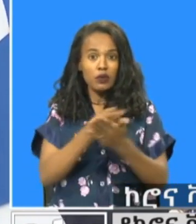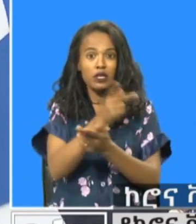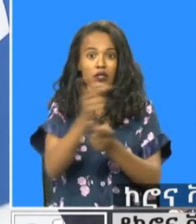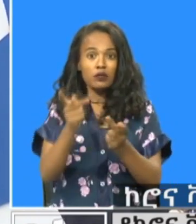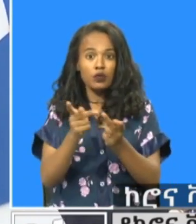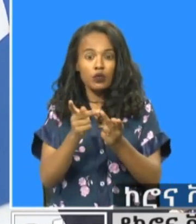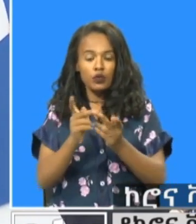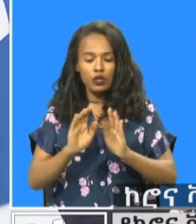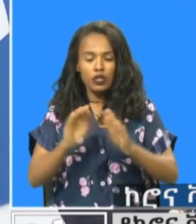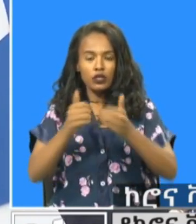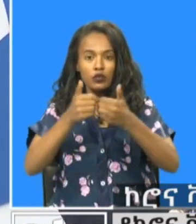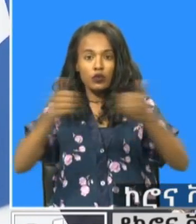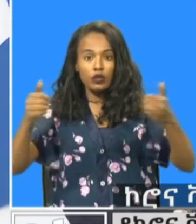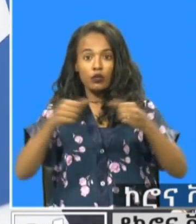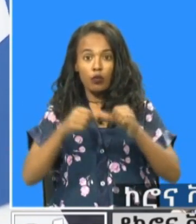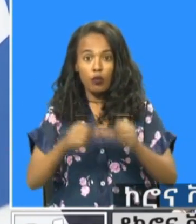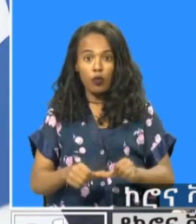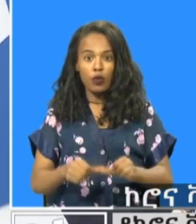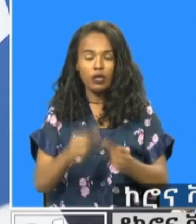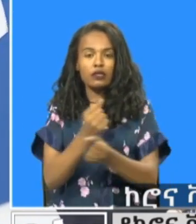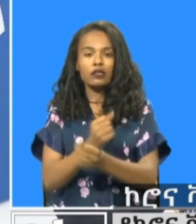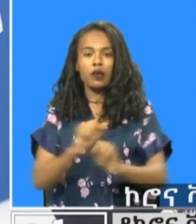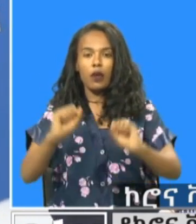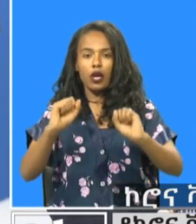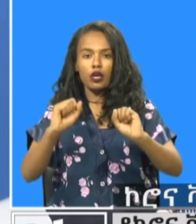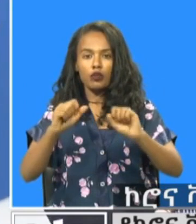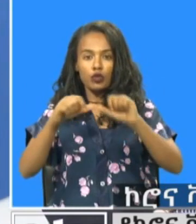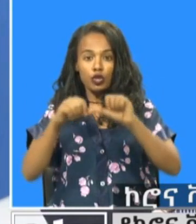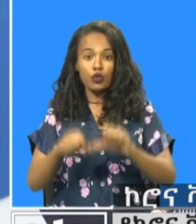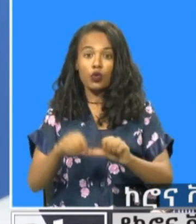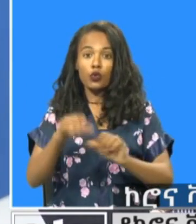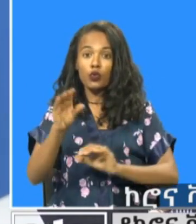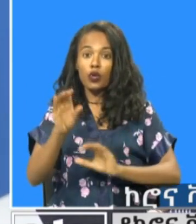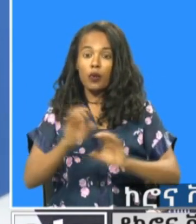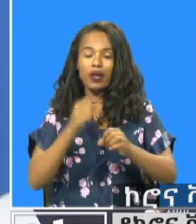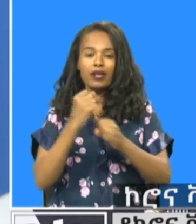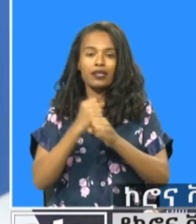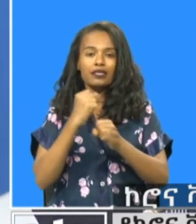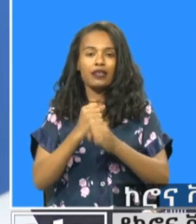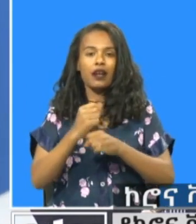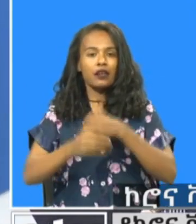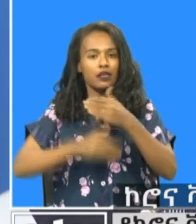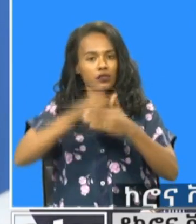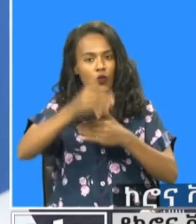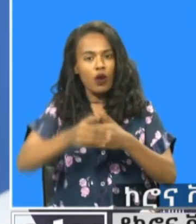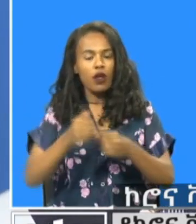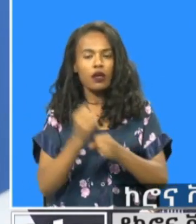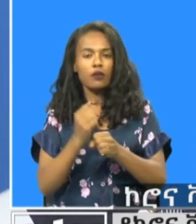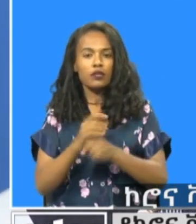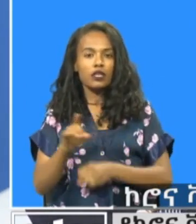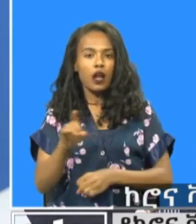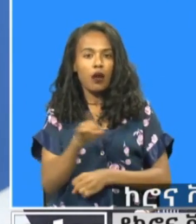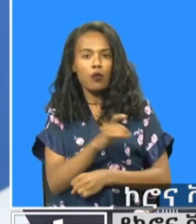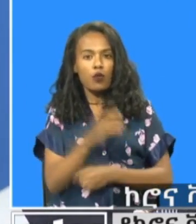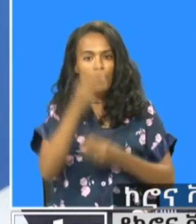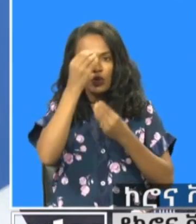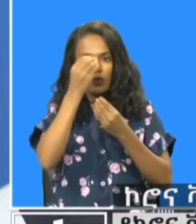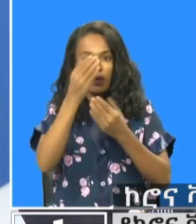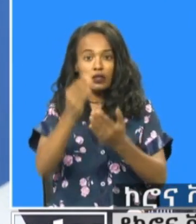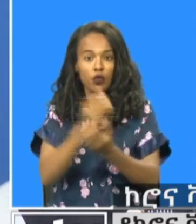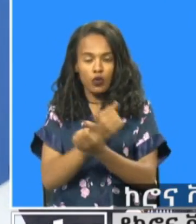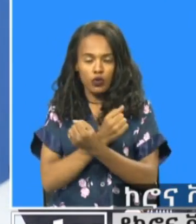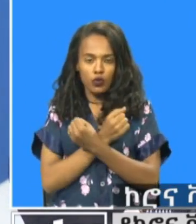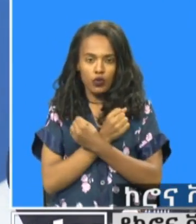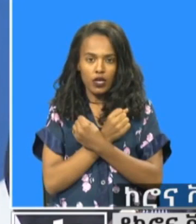ቦታዎች ራሳቸው ለይተው በመቆየት እስከሚያገግሙ እንዲቆዩ የማድረግ ስራን ከዚህ በኋላ የምንሰራ መሆኑን ማሳወቅ